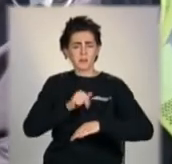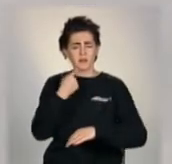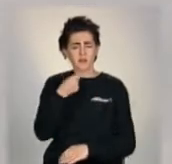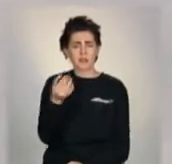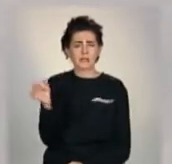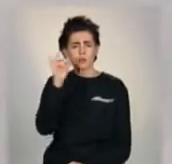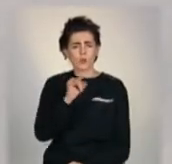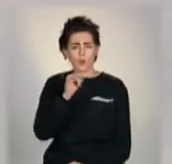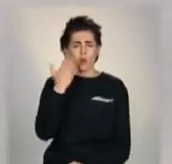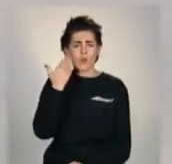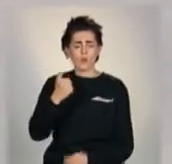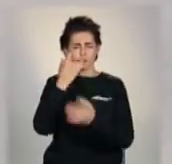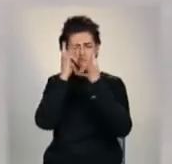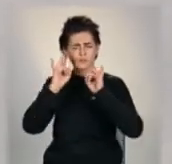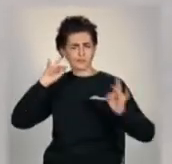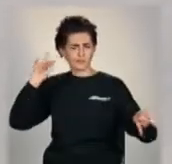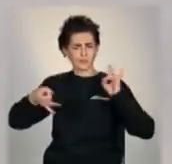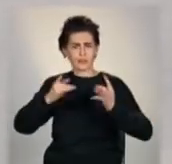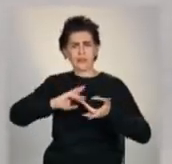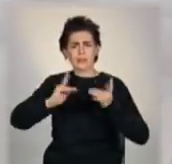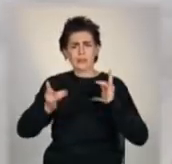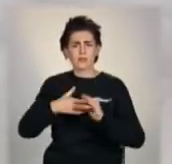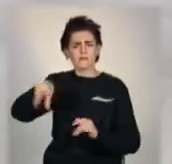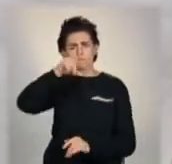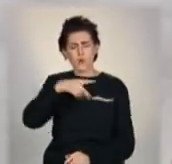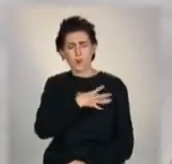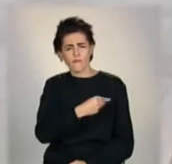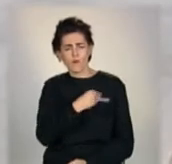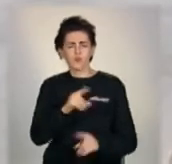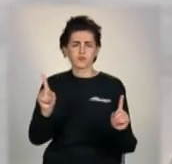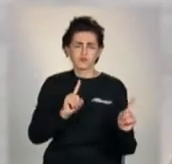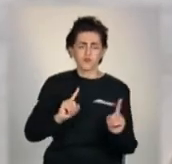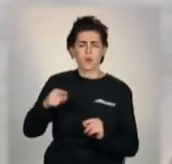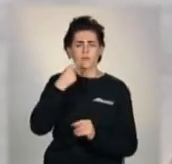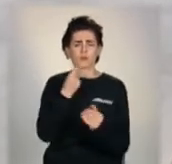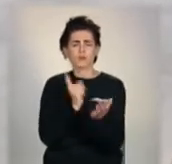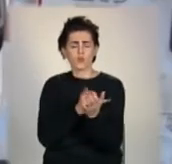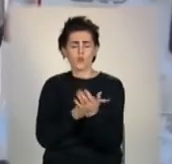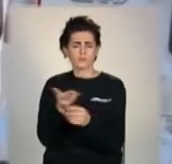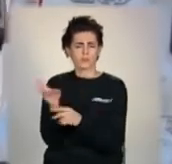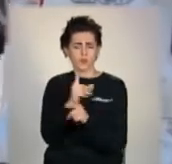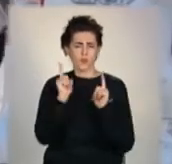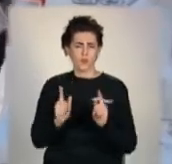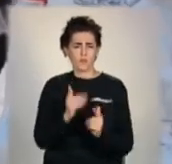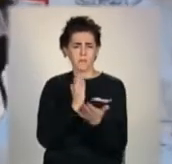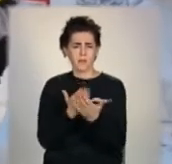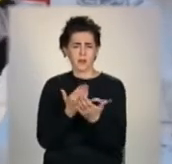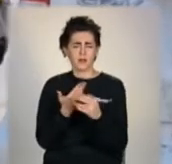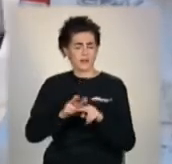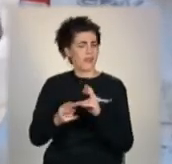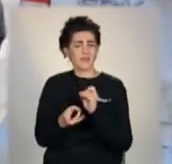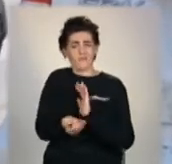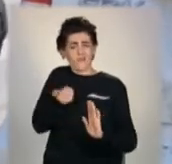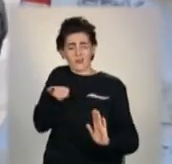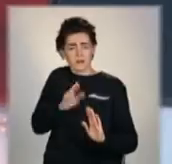водії розганяють соцмережами про те, що суд Львівської області не прийняв як доказ дані трукаму, не більше, ніж виключення. А